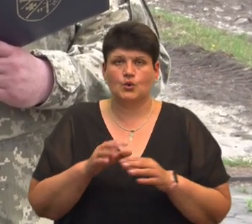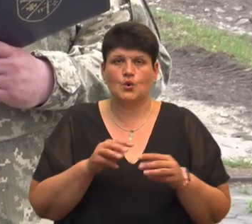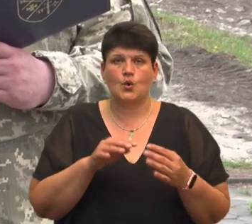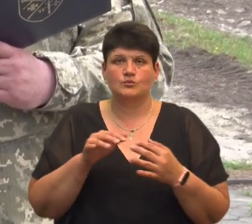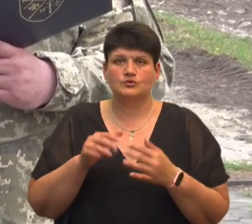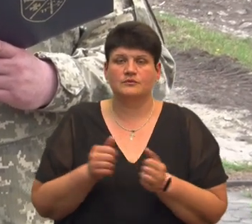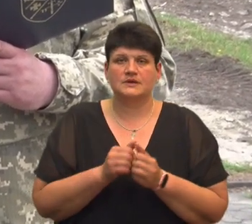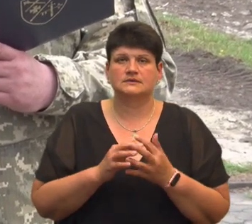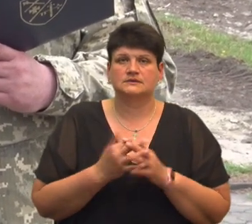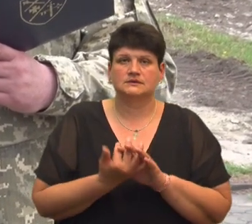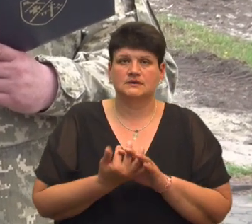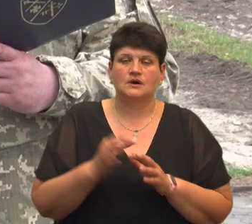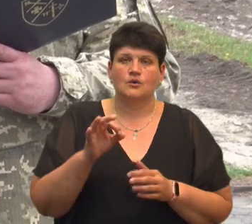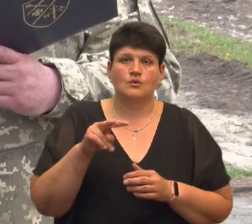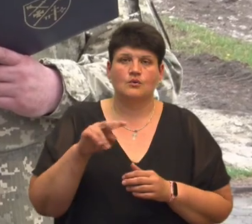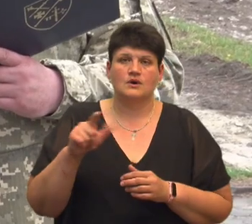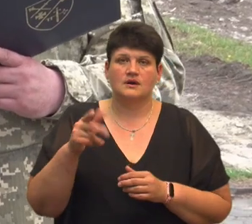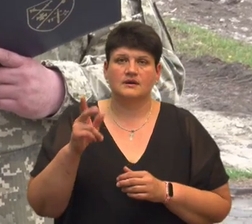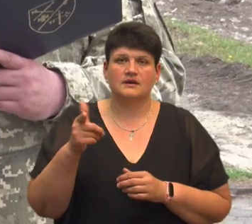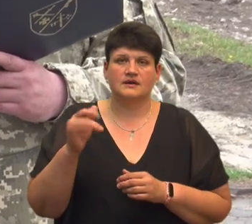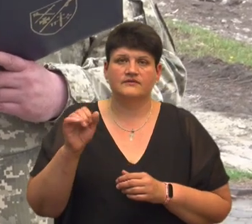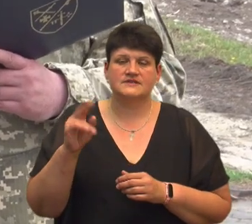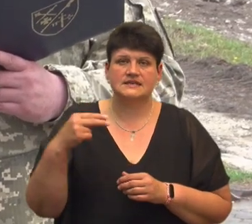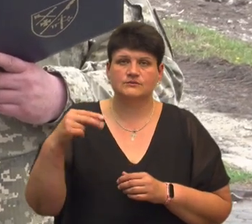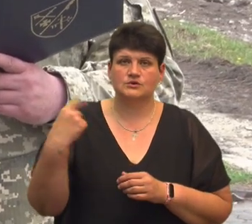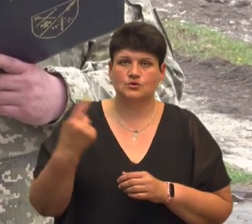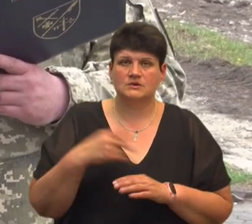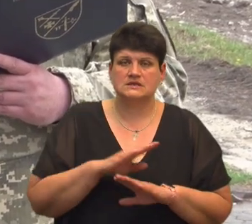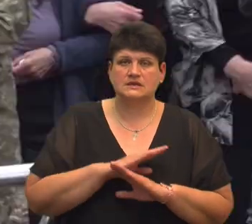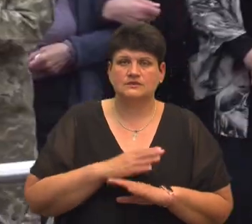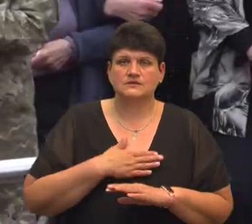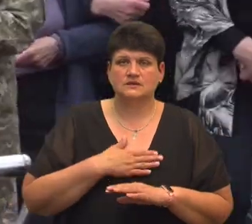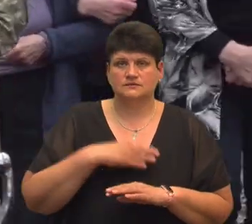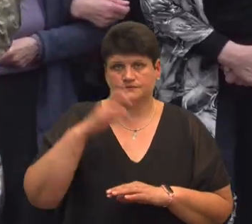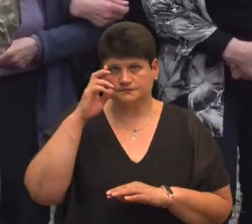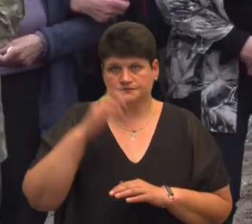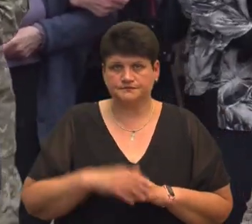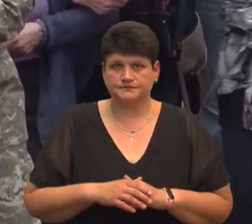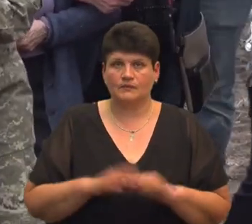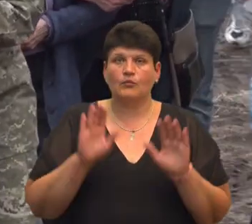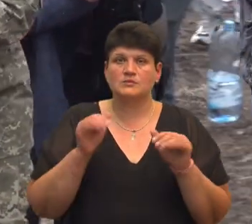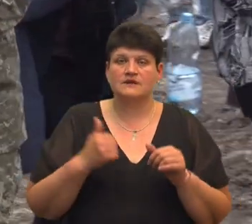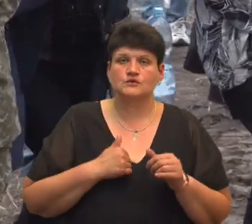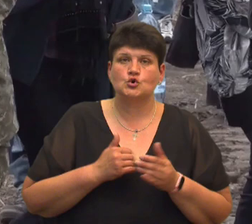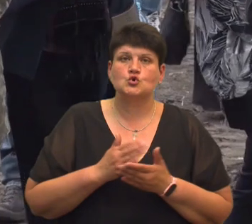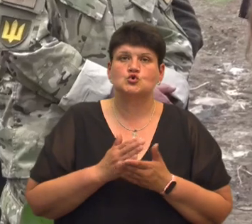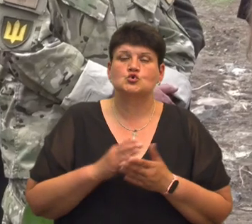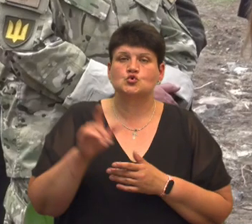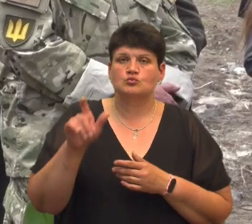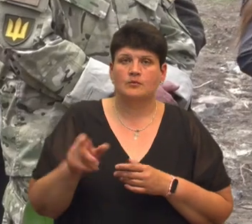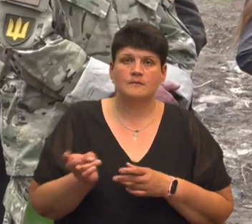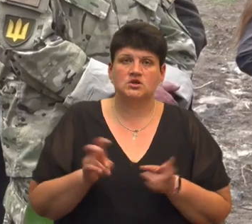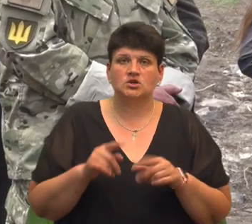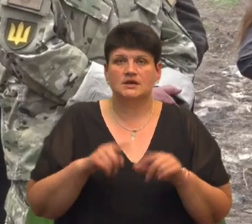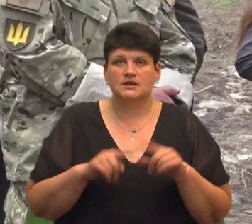населеного пункту Ольгівське Запорізької області, загинув за нашу батьківщину. Попрощатися з військовослужбовцем прийшли рідні,